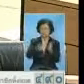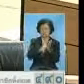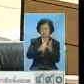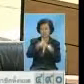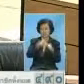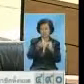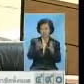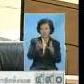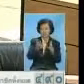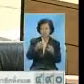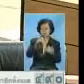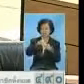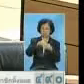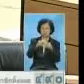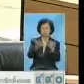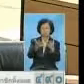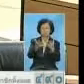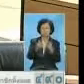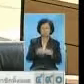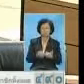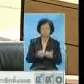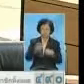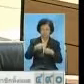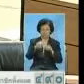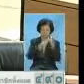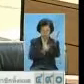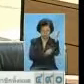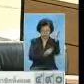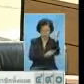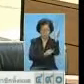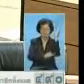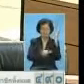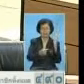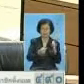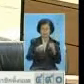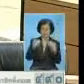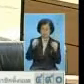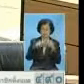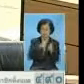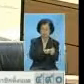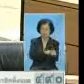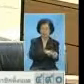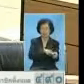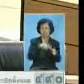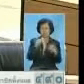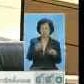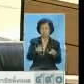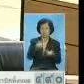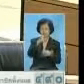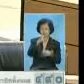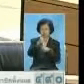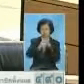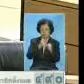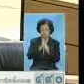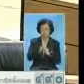ประชาชนก็ไม่เลือกกลับมาครับปัญหาเรื่องยางพาราต้องกราบเรียนท่านประธานนะครับว่าเรื้อรังมายาวนานครับหลายสิบปีนะครับ